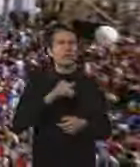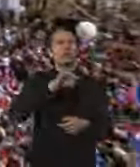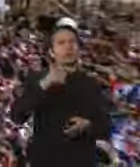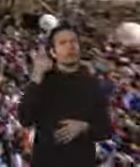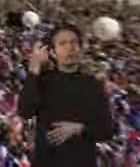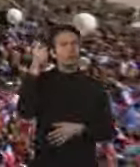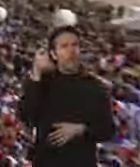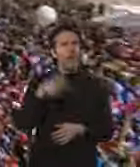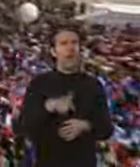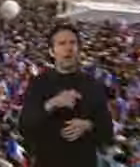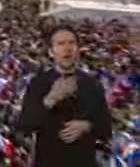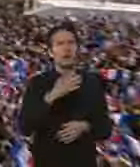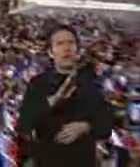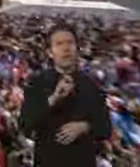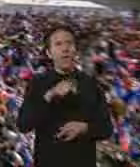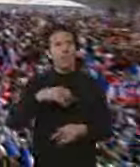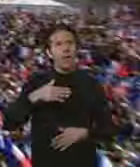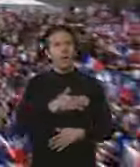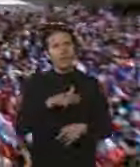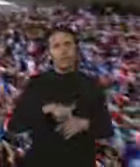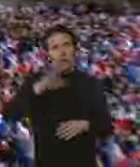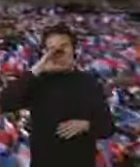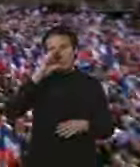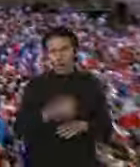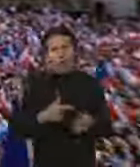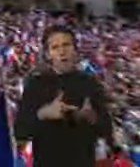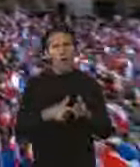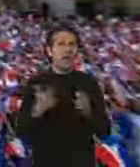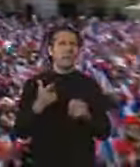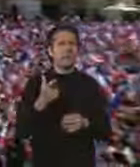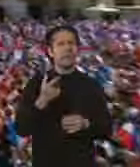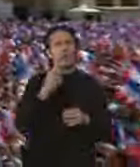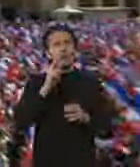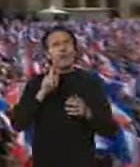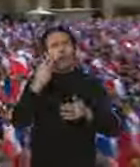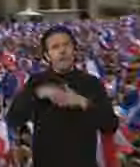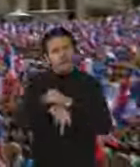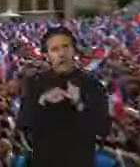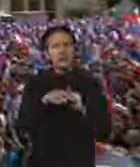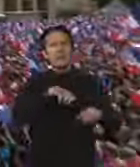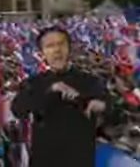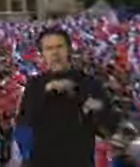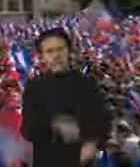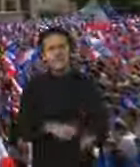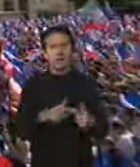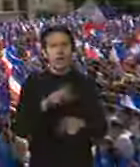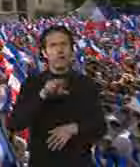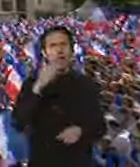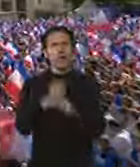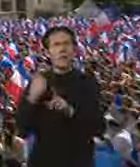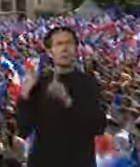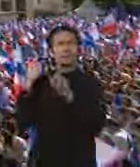dark de Bonaparte du général de Gaulle les héritiers de la renaissance de la résistance des 30